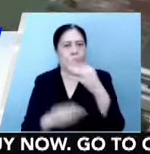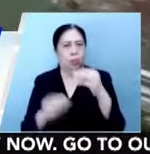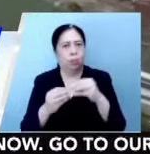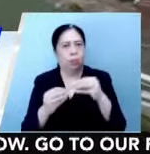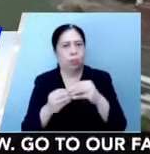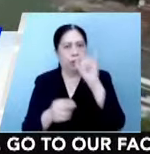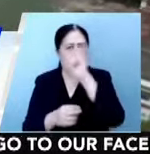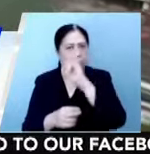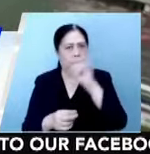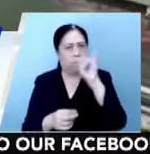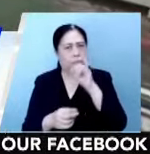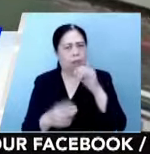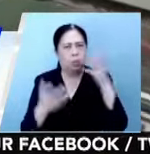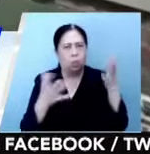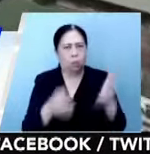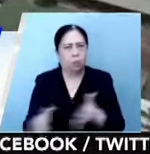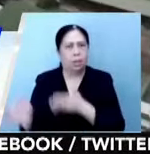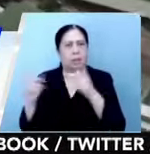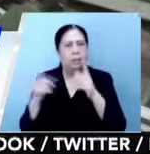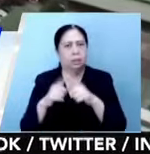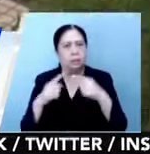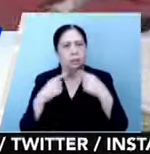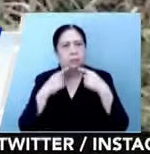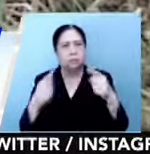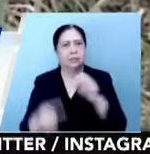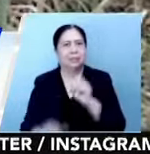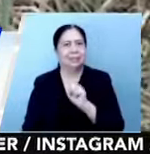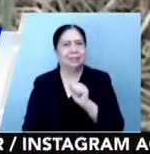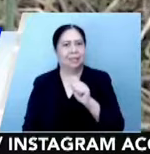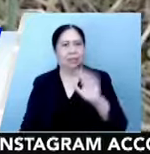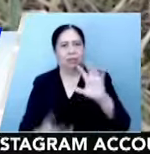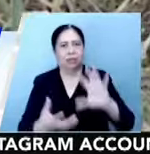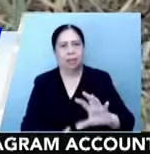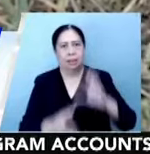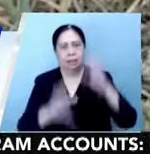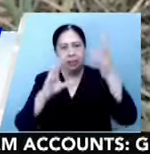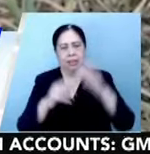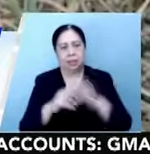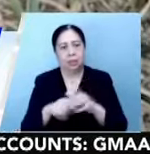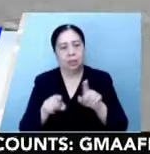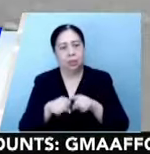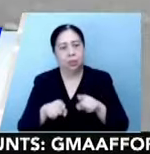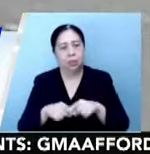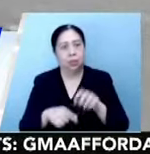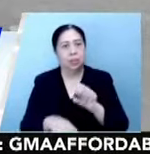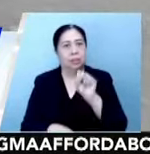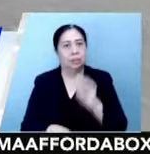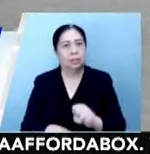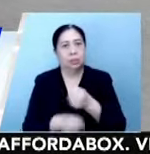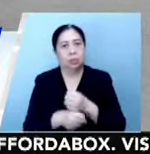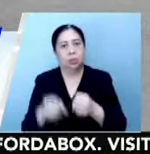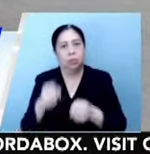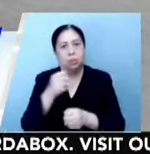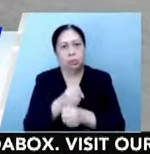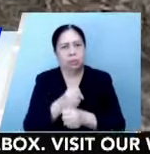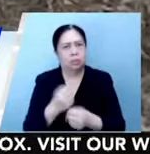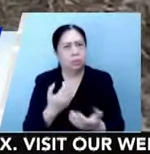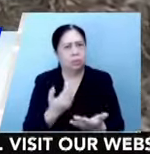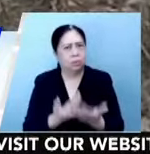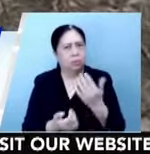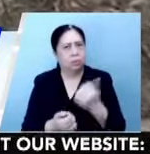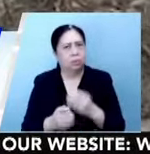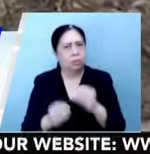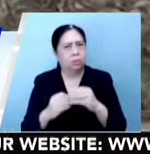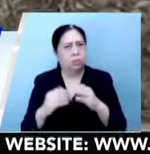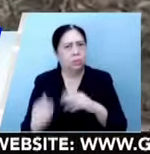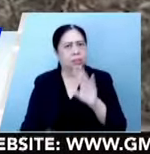na nagbabalak magdeklara ng state of calamity. Gayun din ang Surala, South Cotabato, dahil aabot na raw sa mahigit